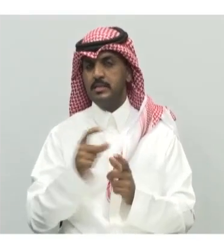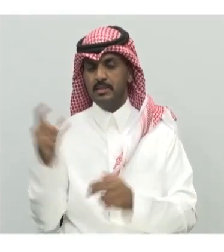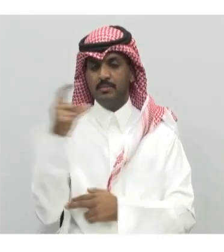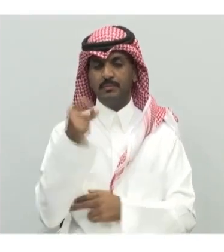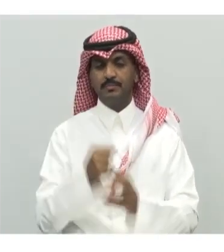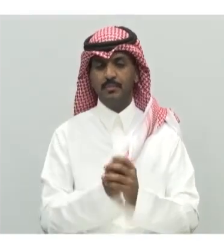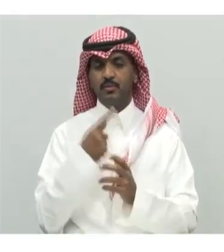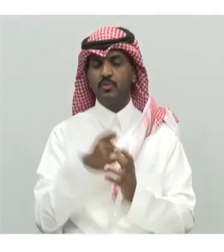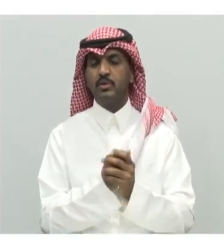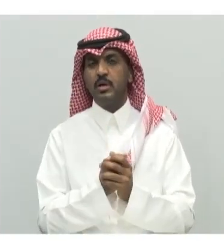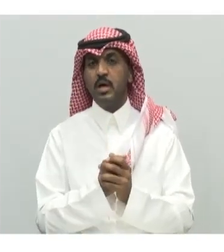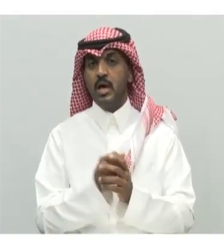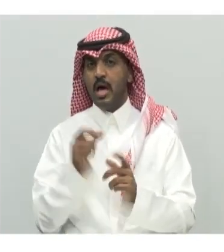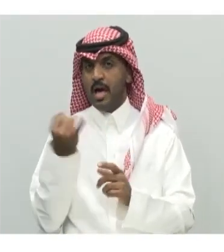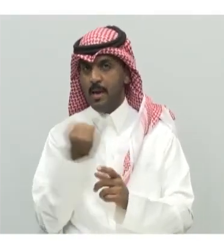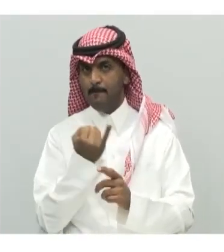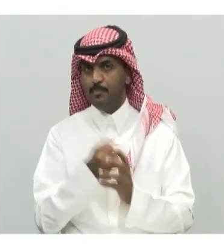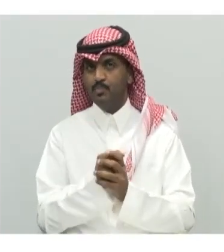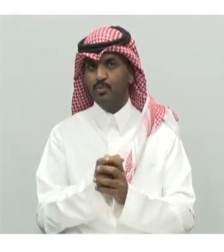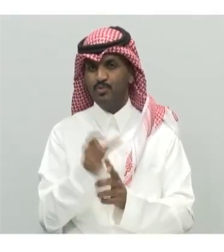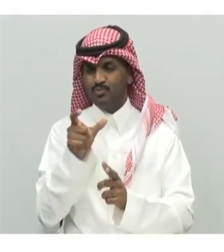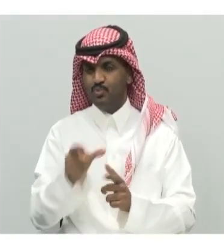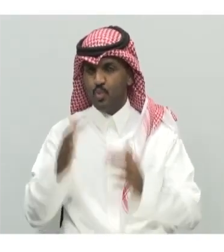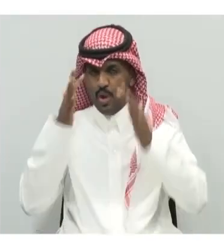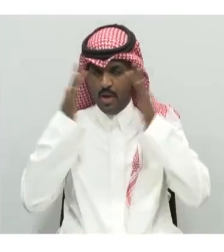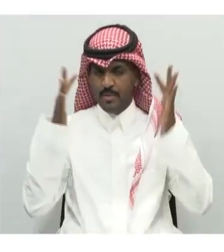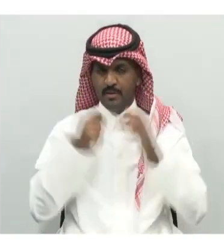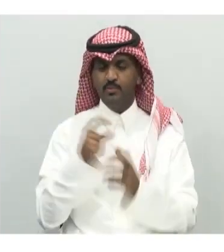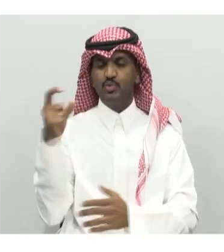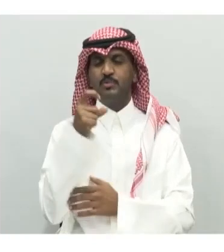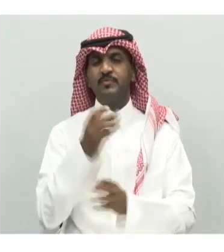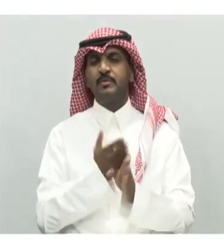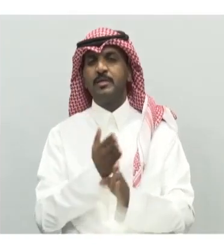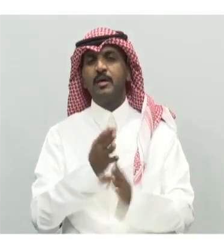يذكر ابرز العلماء المسلمين في مجال العلوم